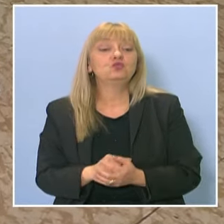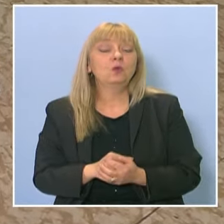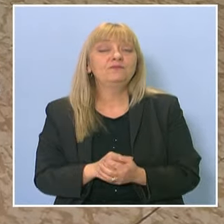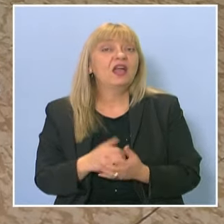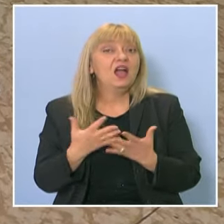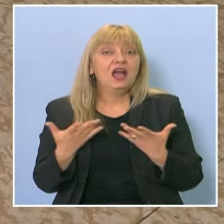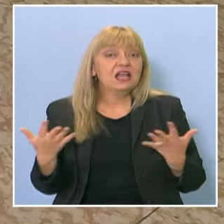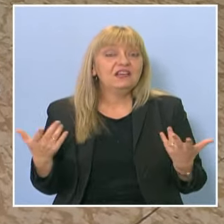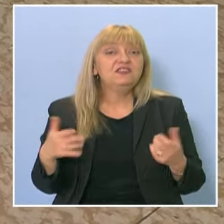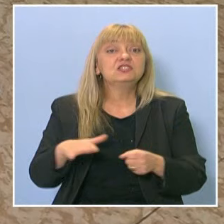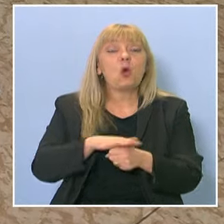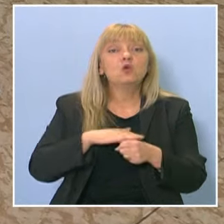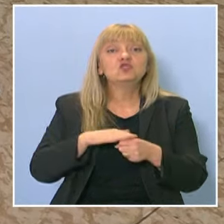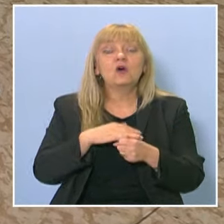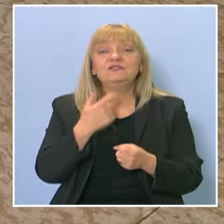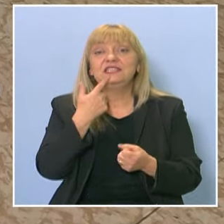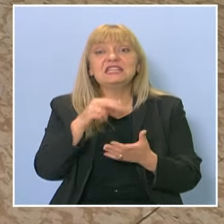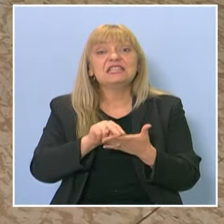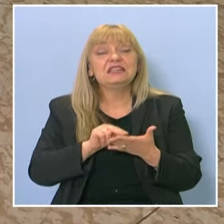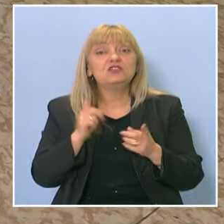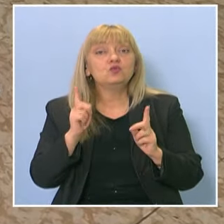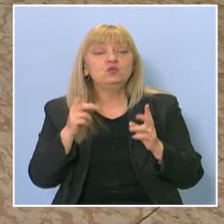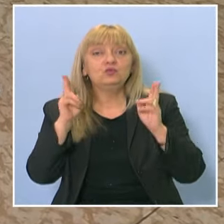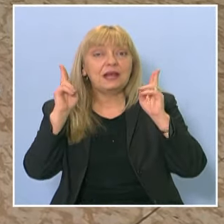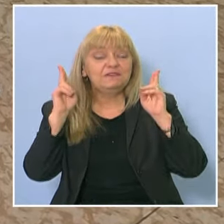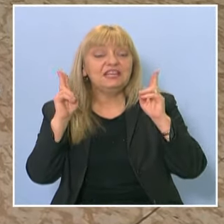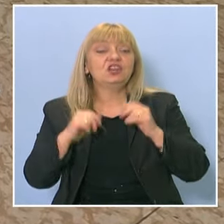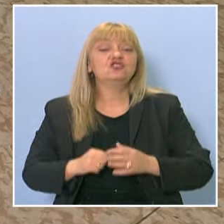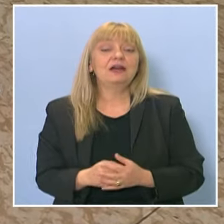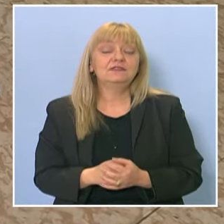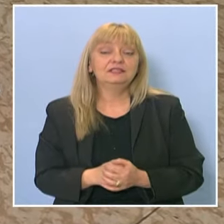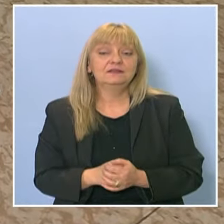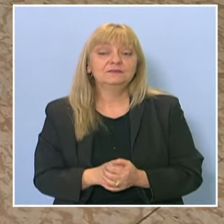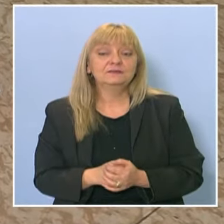са основните казуси, които се налага да решавате